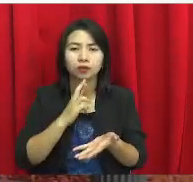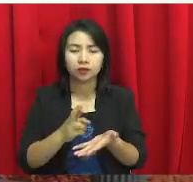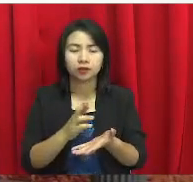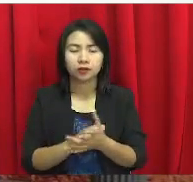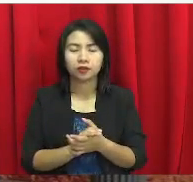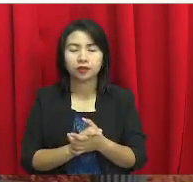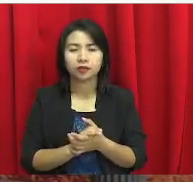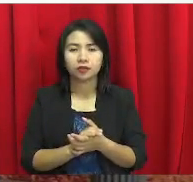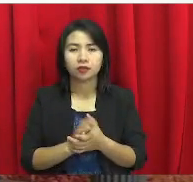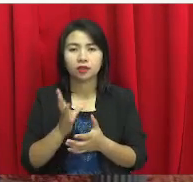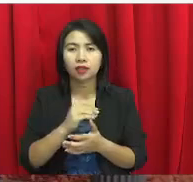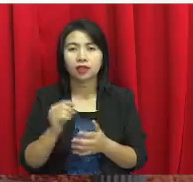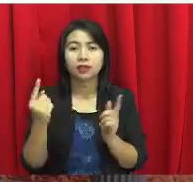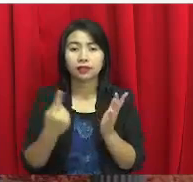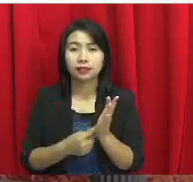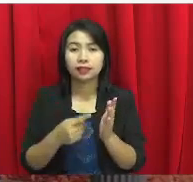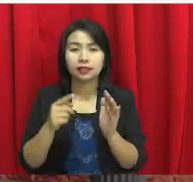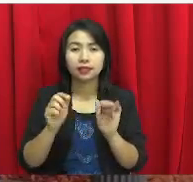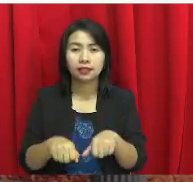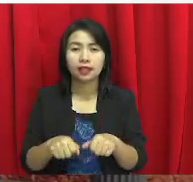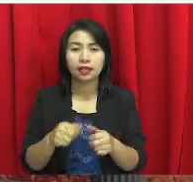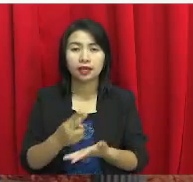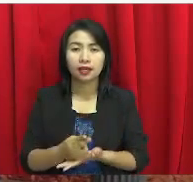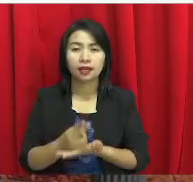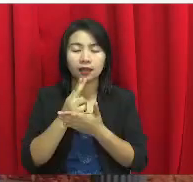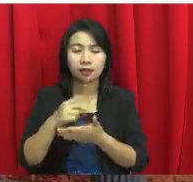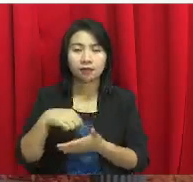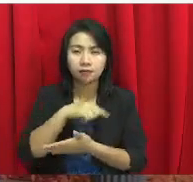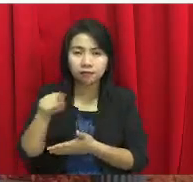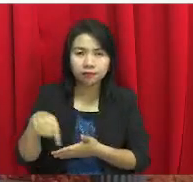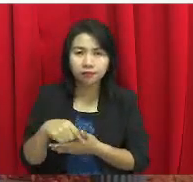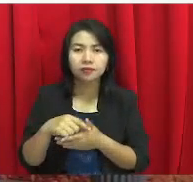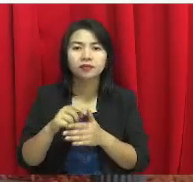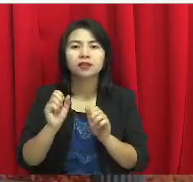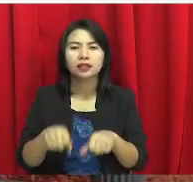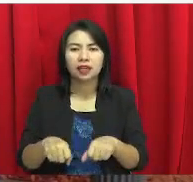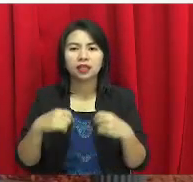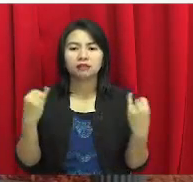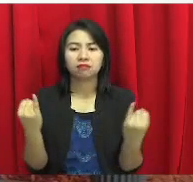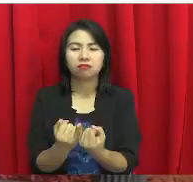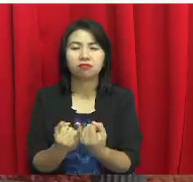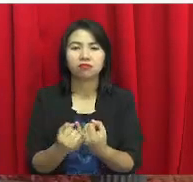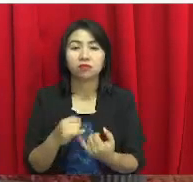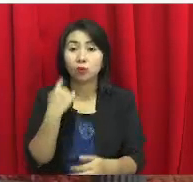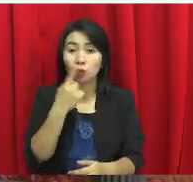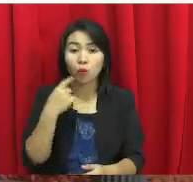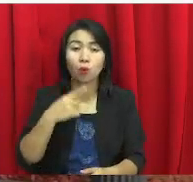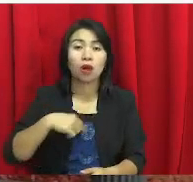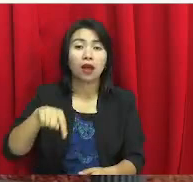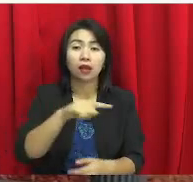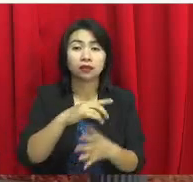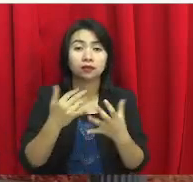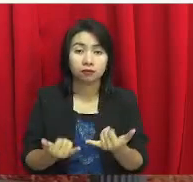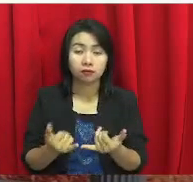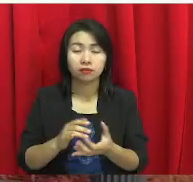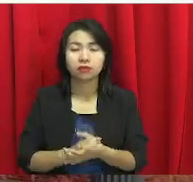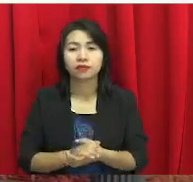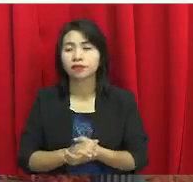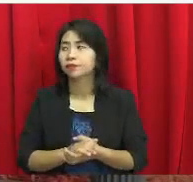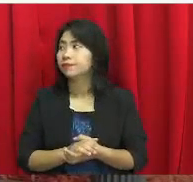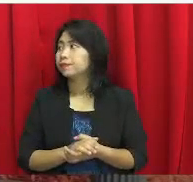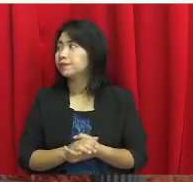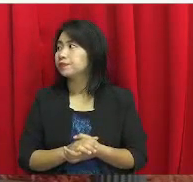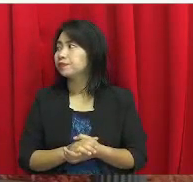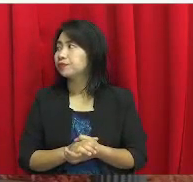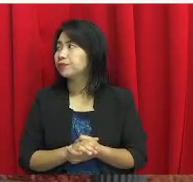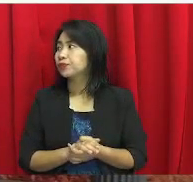dito mo talaga itong makakatulong sa iyo para magpakilala kung sino ka. Dito talaga nila rin makikilala kung sino ka. Yeah, totoo